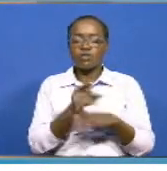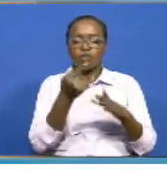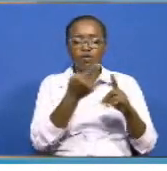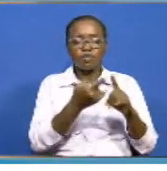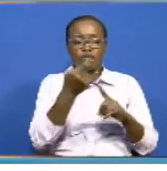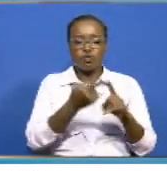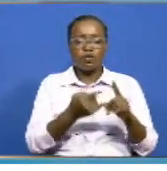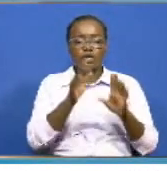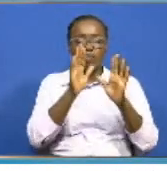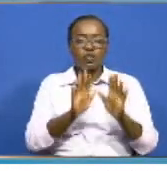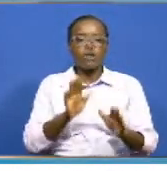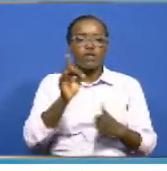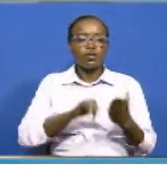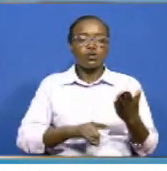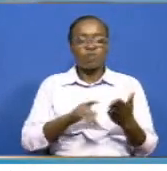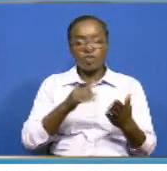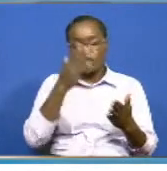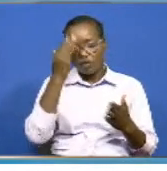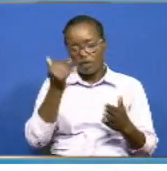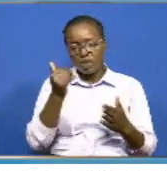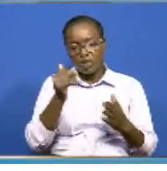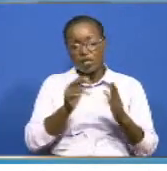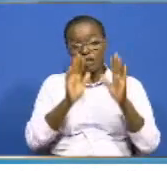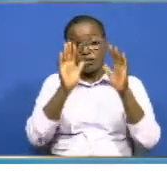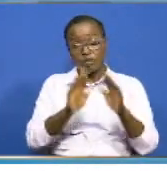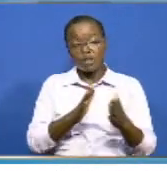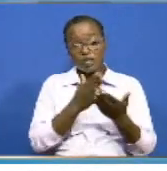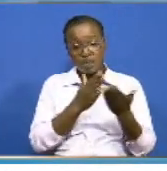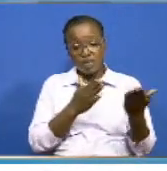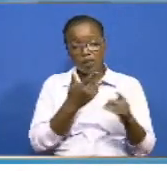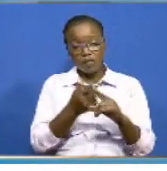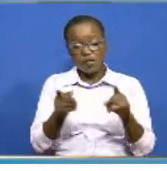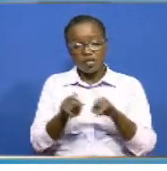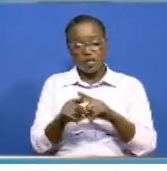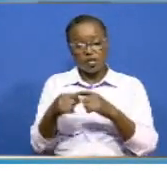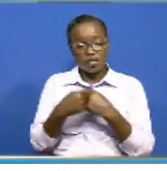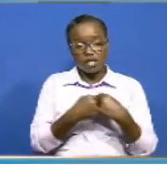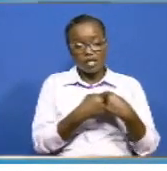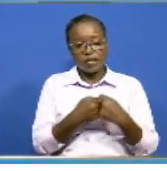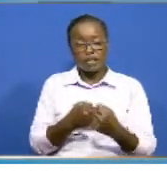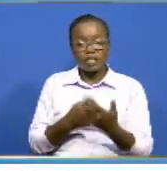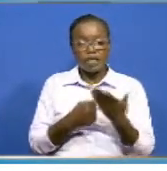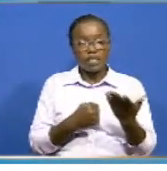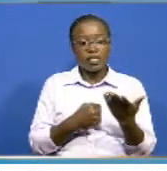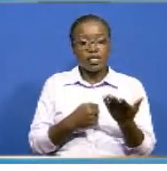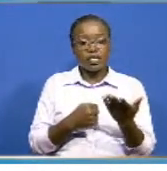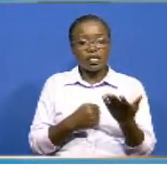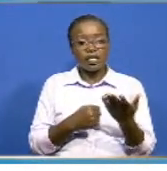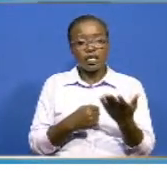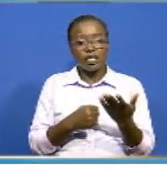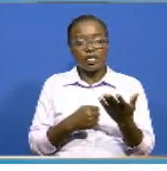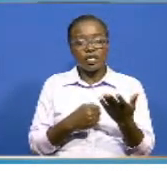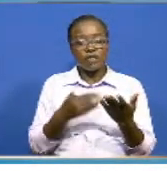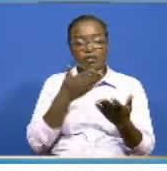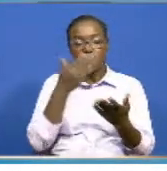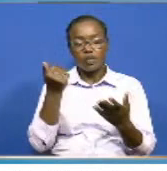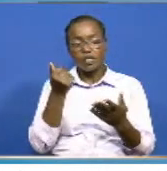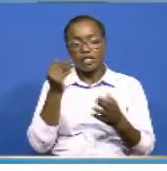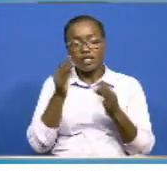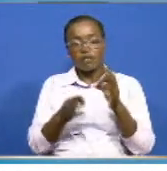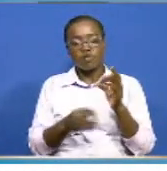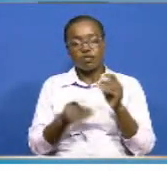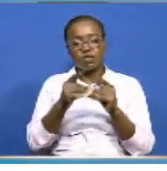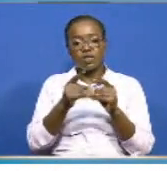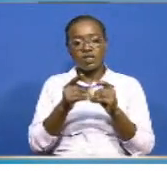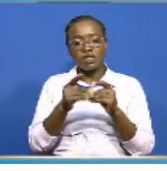Umuhimu wake ni upi? Manake kuna ule umuhimu, lakini bado kutakuwa kuna changamoto zile ambazo zitakuwa basi ni bora ikiwa mtakutana badala